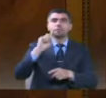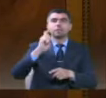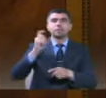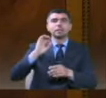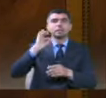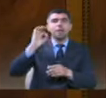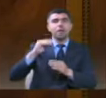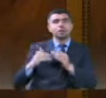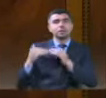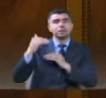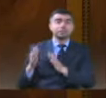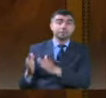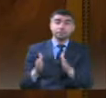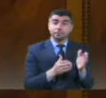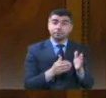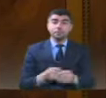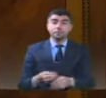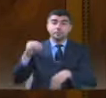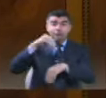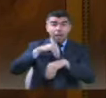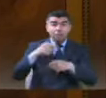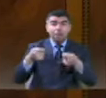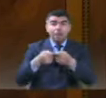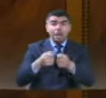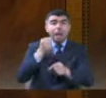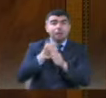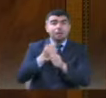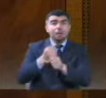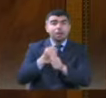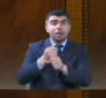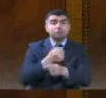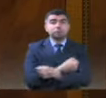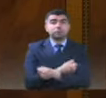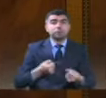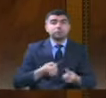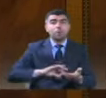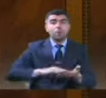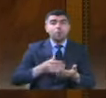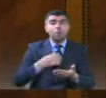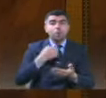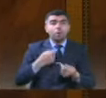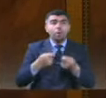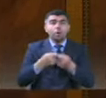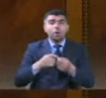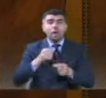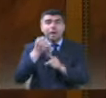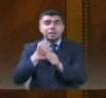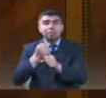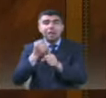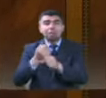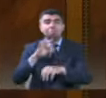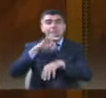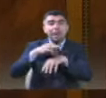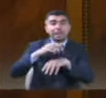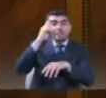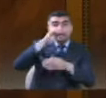درهم. إخراج نظام التعويض عن فقدان الشغل بتكلفة قدرها 500 مليون درهم، الإجراء الذي انتظر